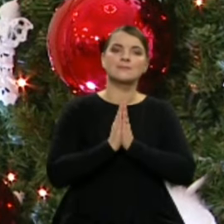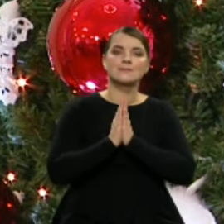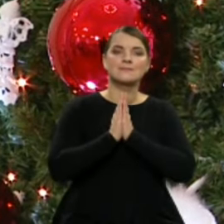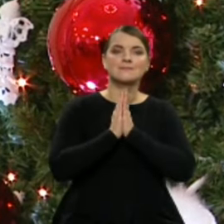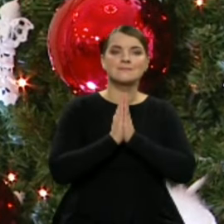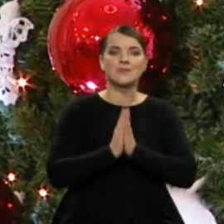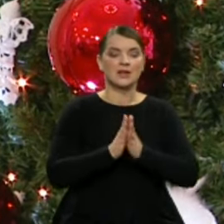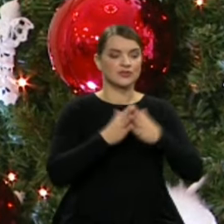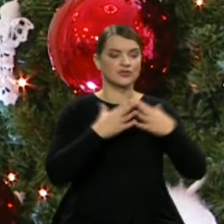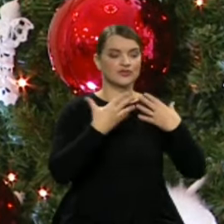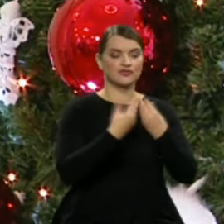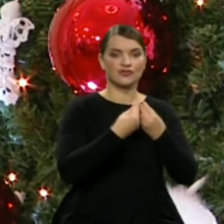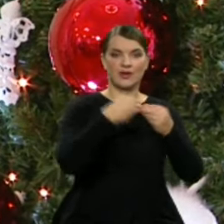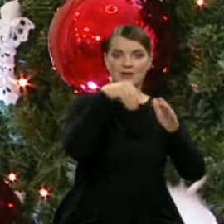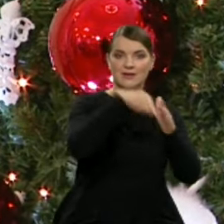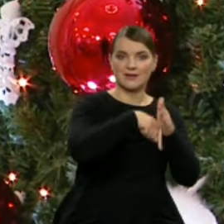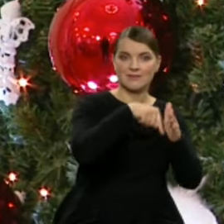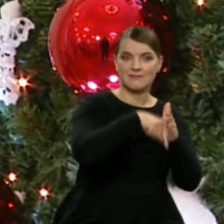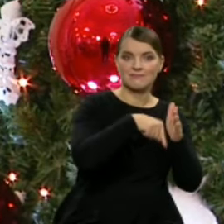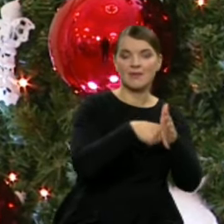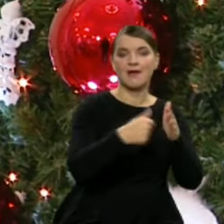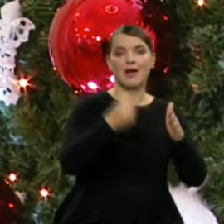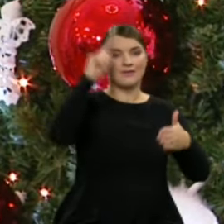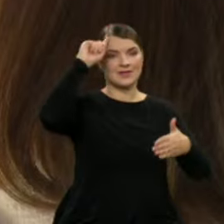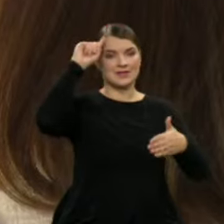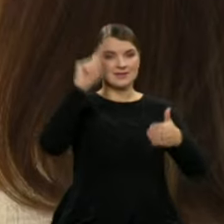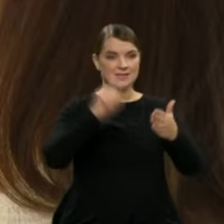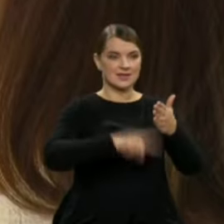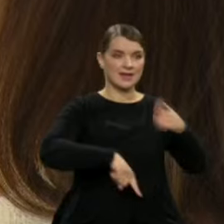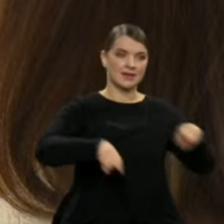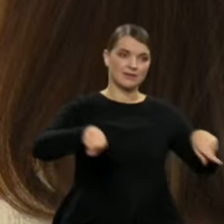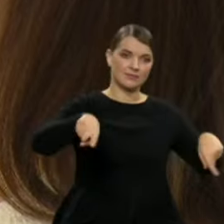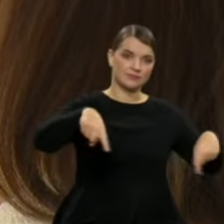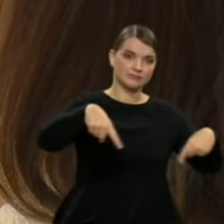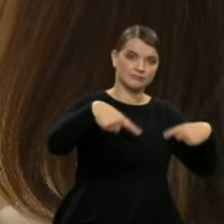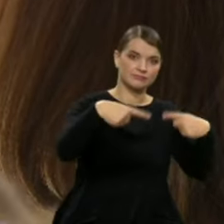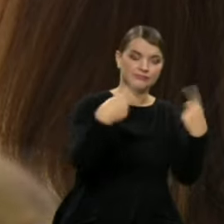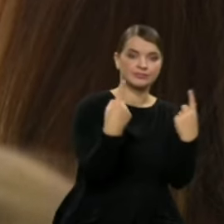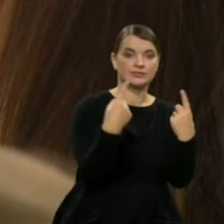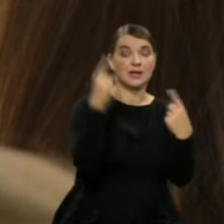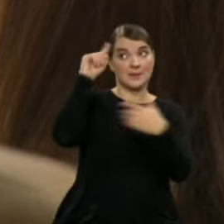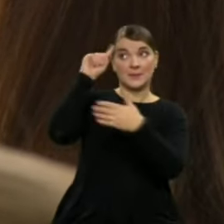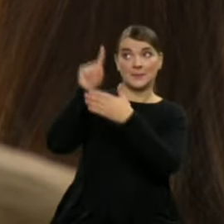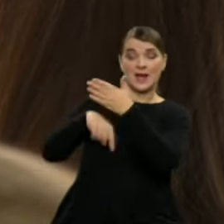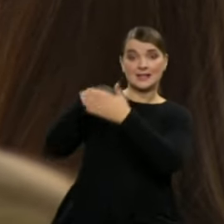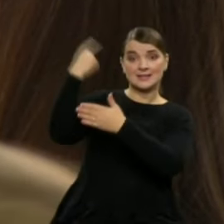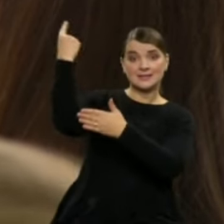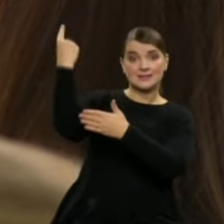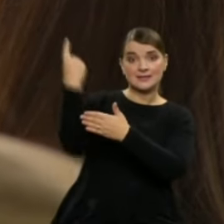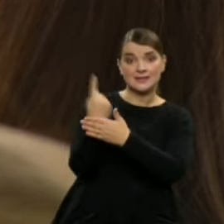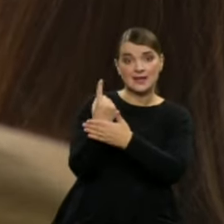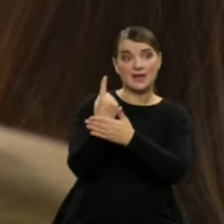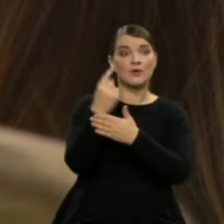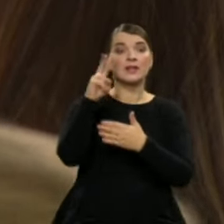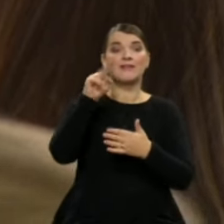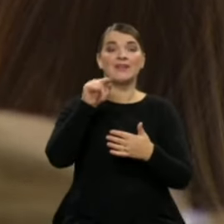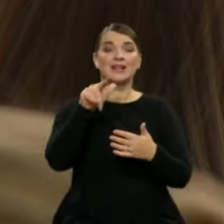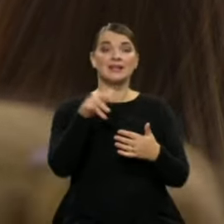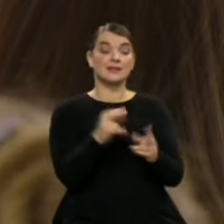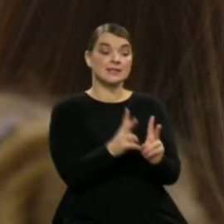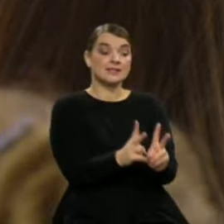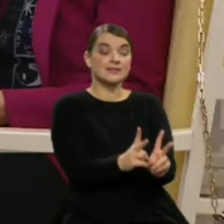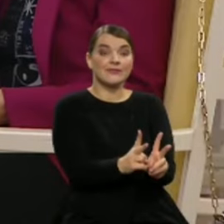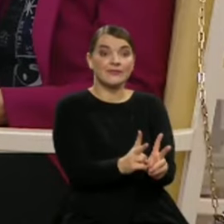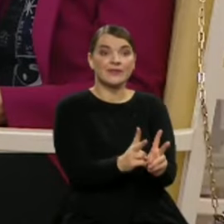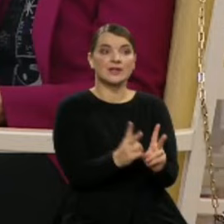šeimoje, kad stiprėtų tikėjimas ir pasitikėjimas Dievu, kad neprarastume vilties, kad